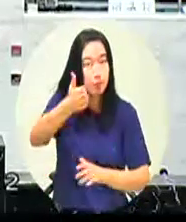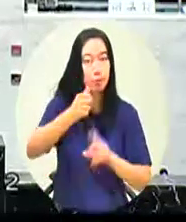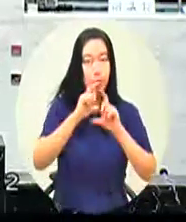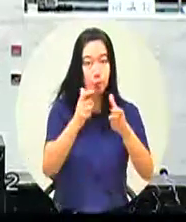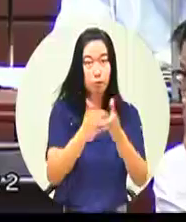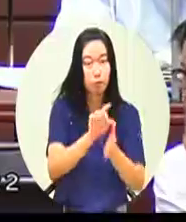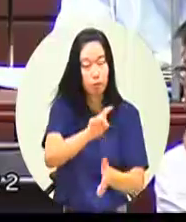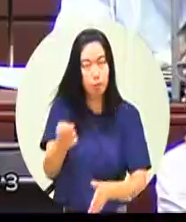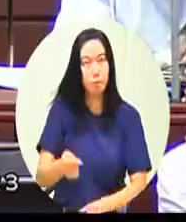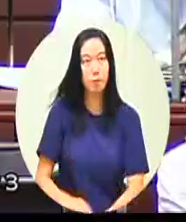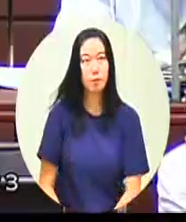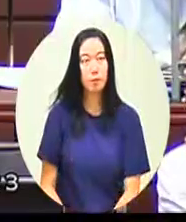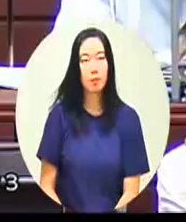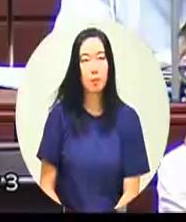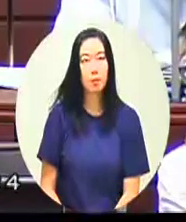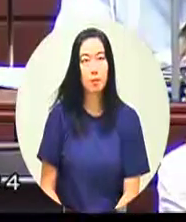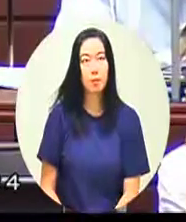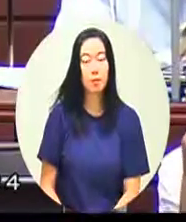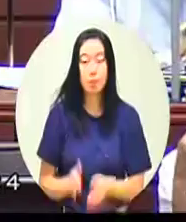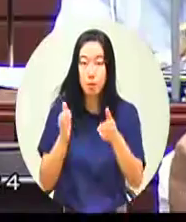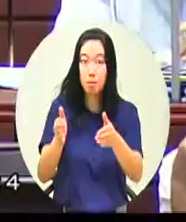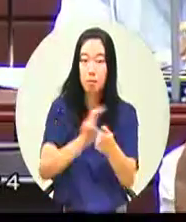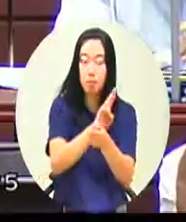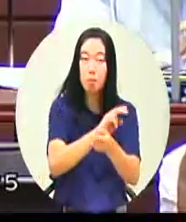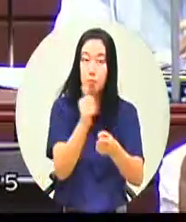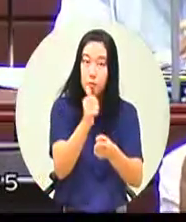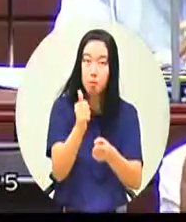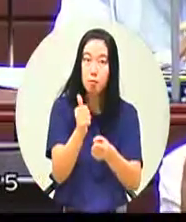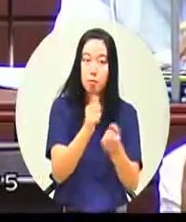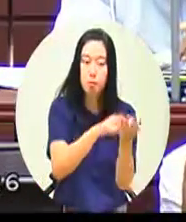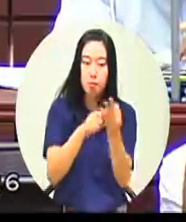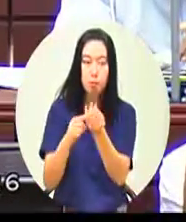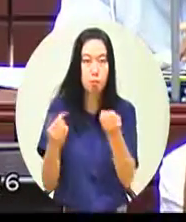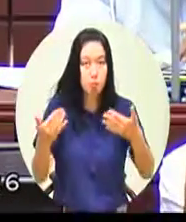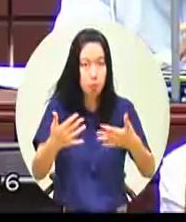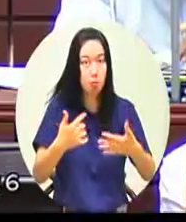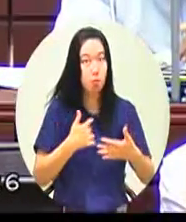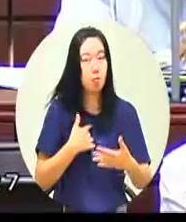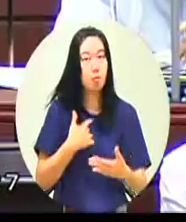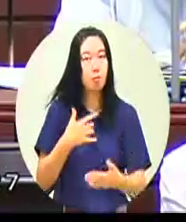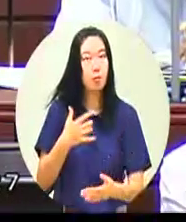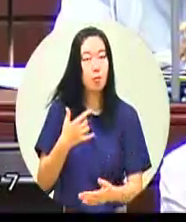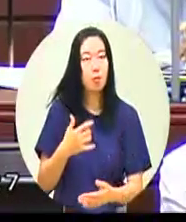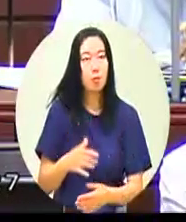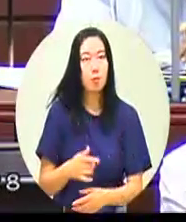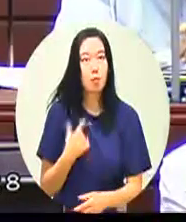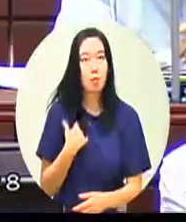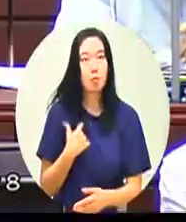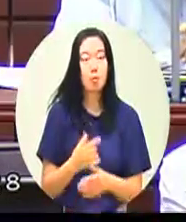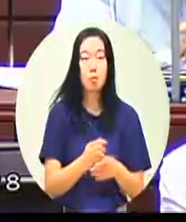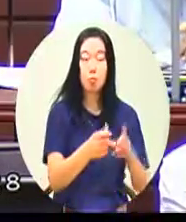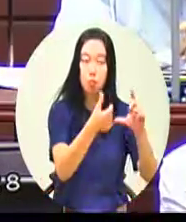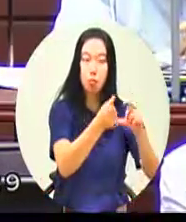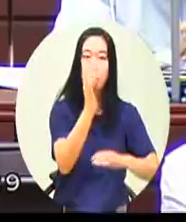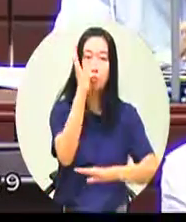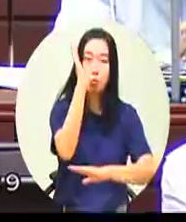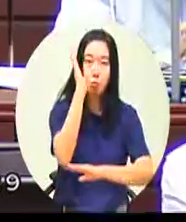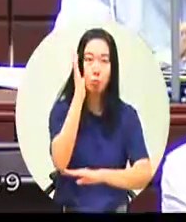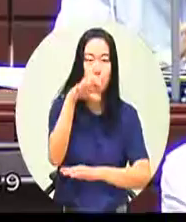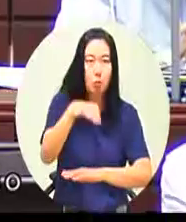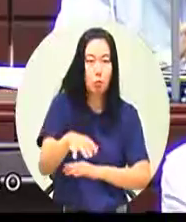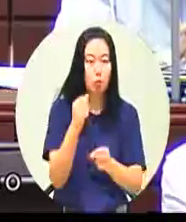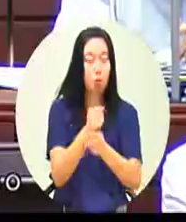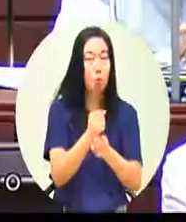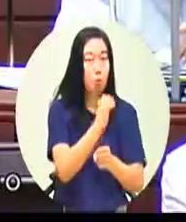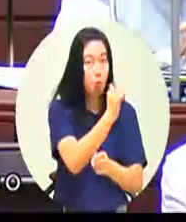谢林议员哈。针对林议员所提出的这些问题呢，我想我们虽然呢各区公所有些是做得不错啊，